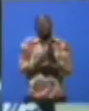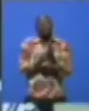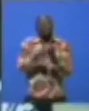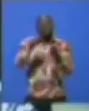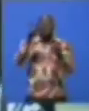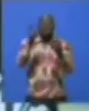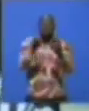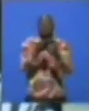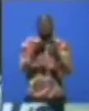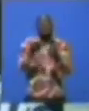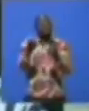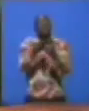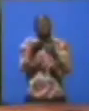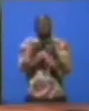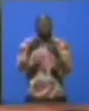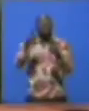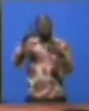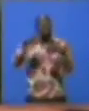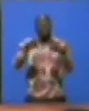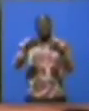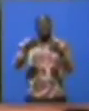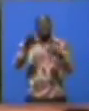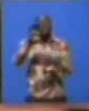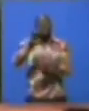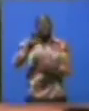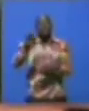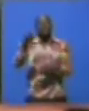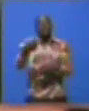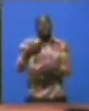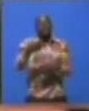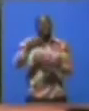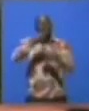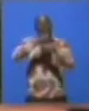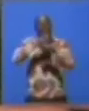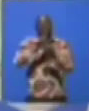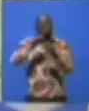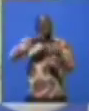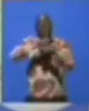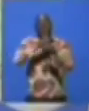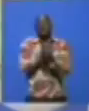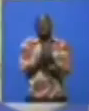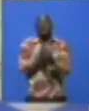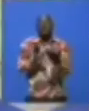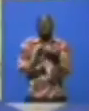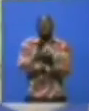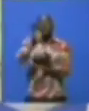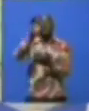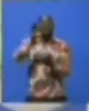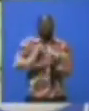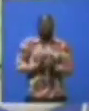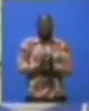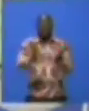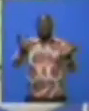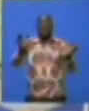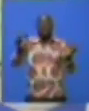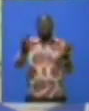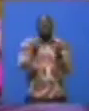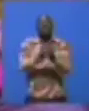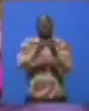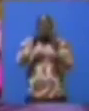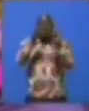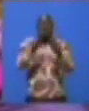de ces 394 CEG. La création de collèges d'enseignement général sans personnel conséquent avec beaucoup de vacataires comme